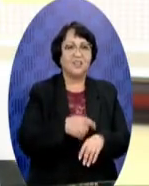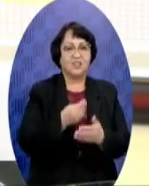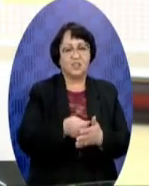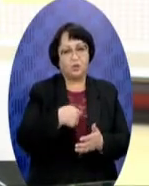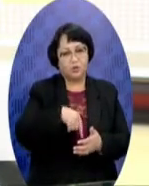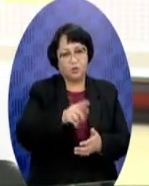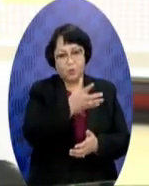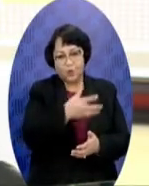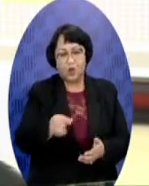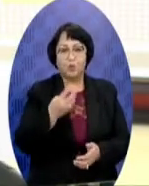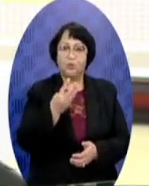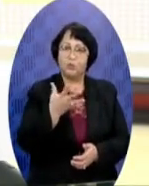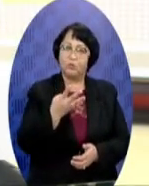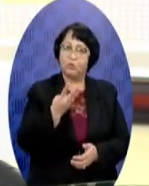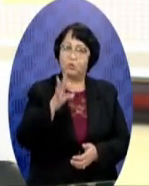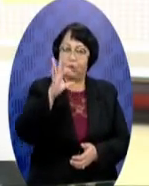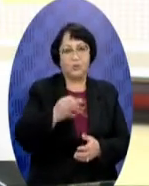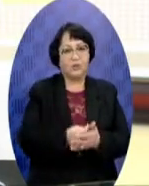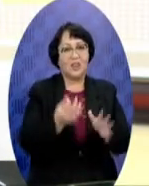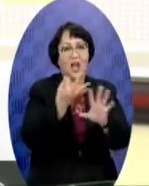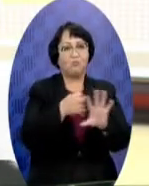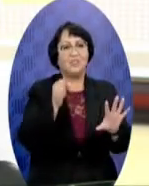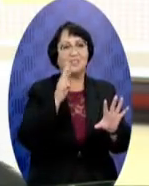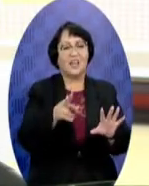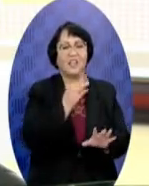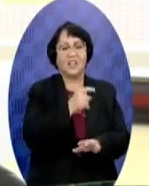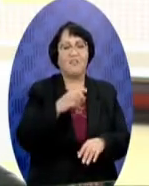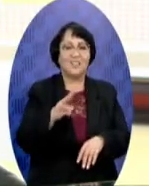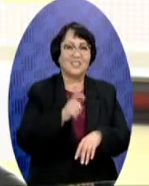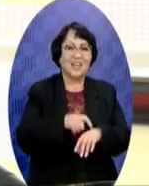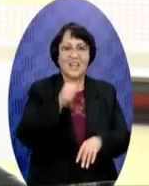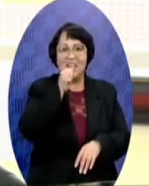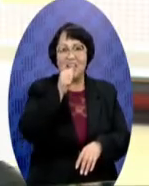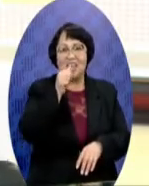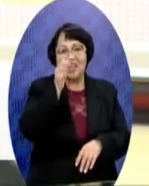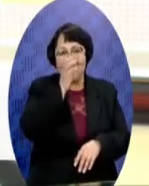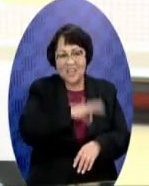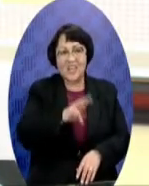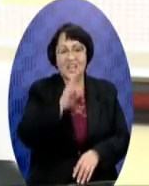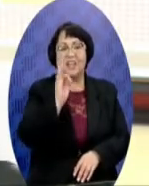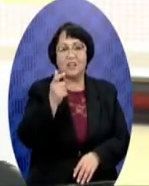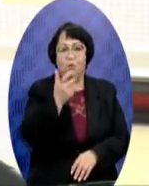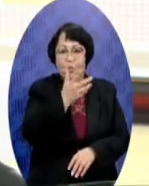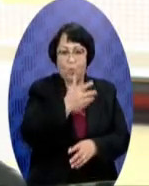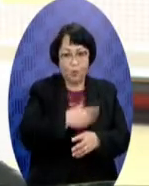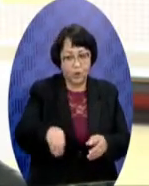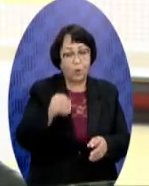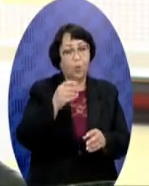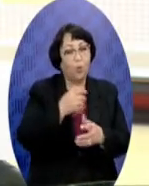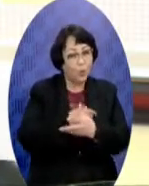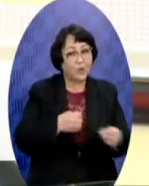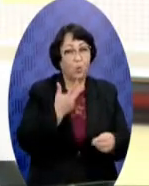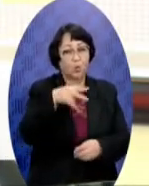45-40% гэдэг нь бол үндсэндээ 800 орчим сая киловатт цагийн хэрэглээ баг. Энийн 30% нь хэмжнэ гэдэг чинь